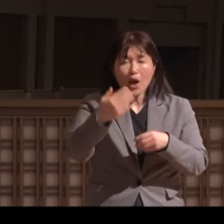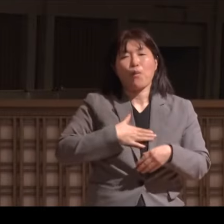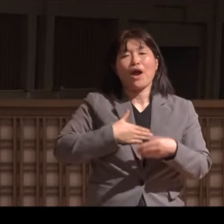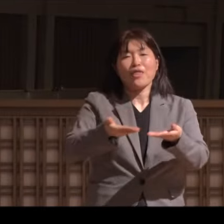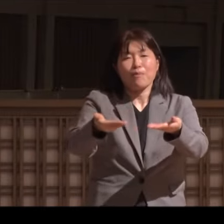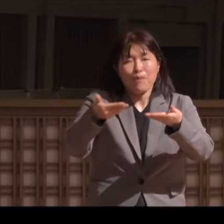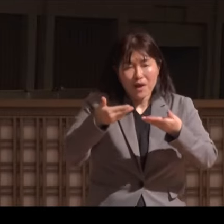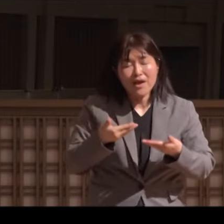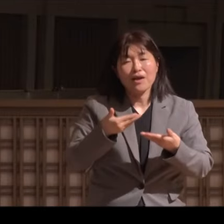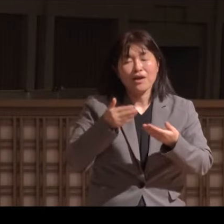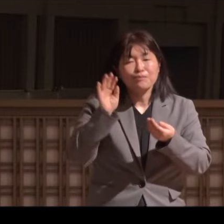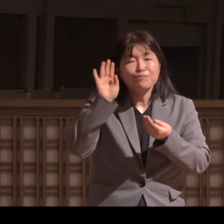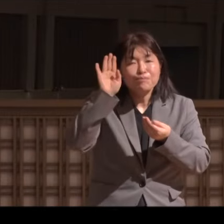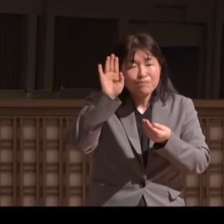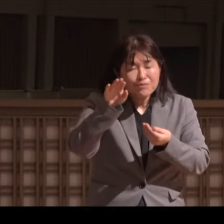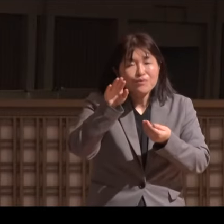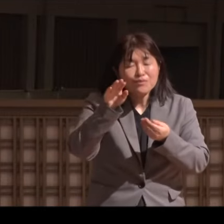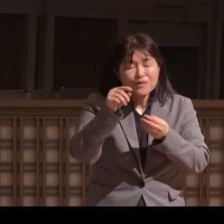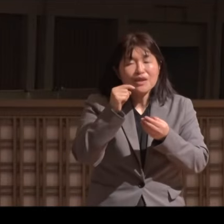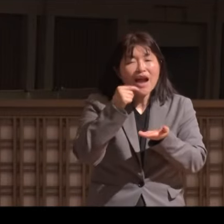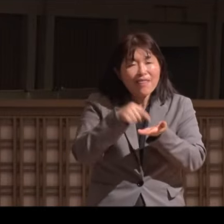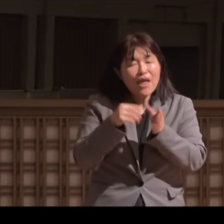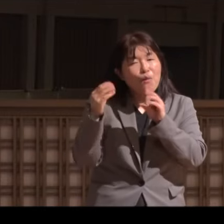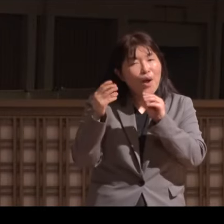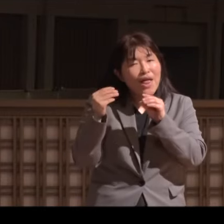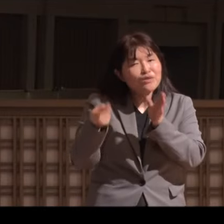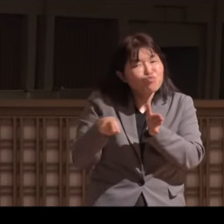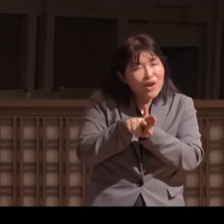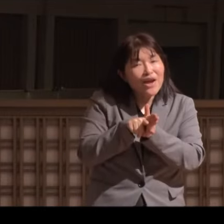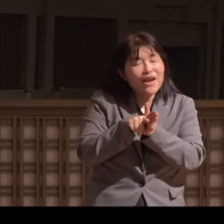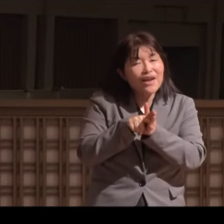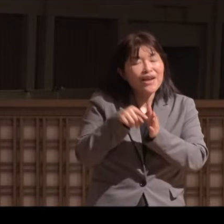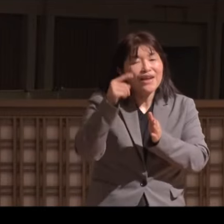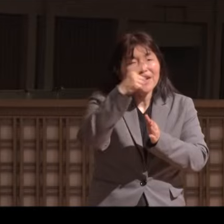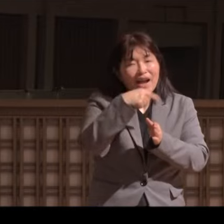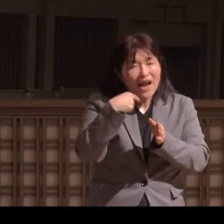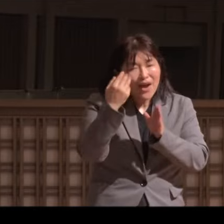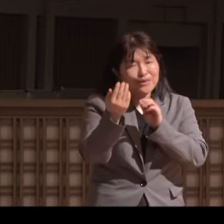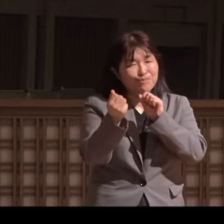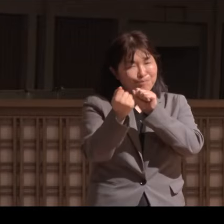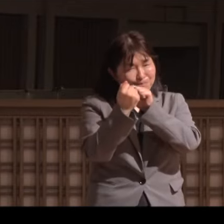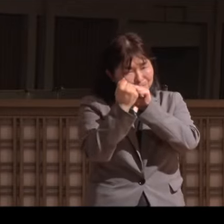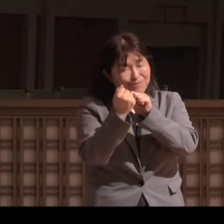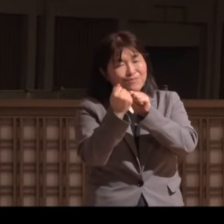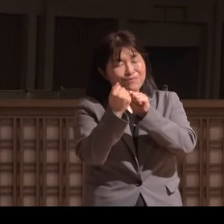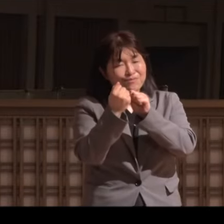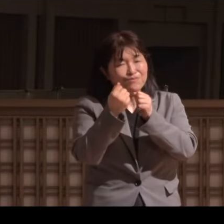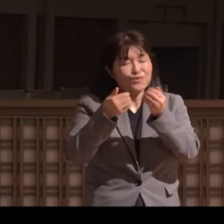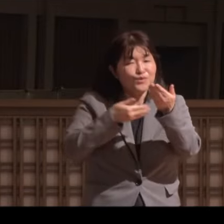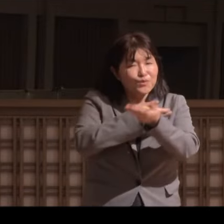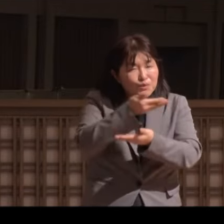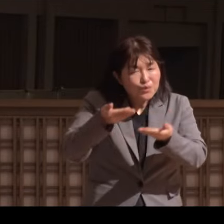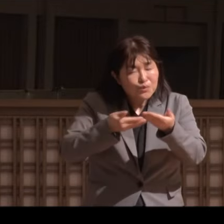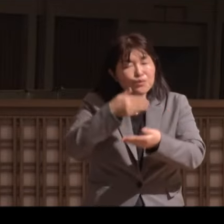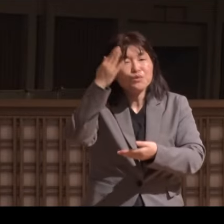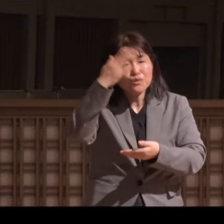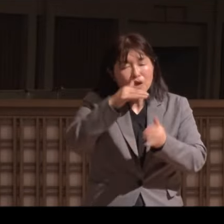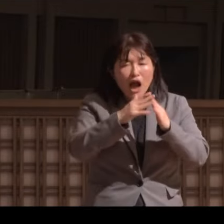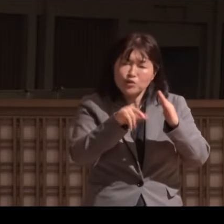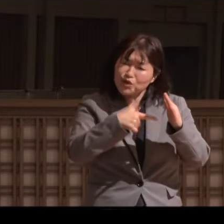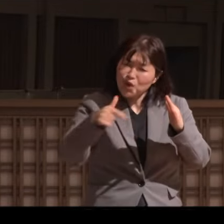なるで少したったらちょっと世間話を加えるようにして顔馴染みになるでだんだんこうお互いのご家族のこととか